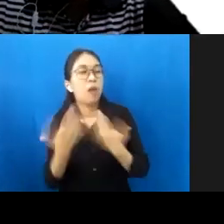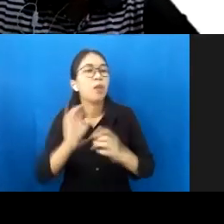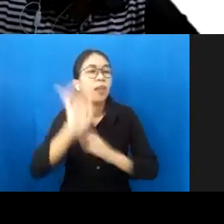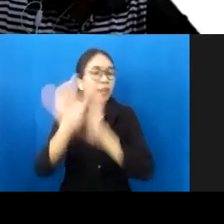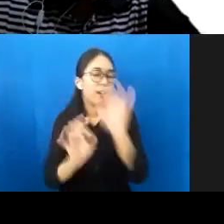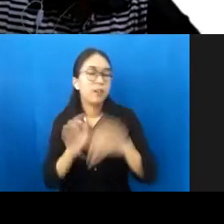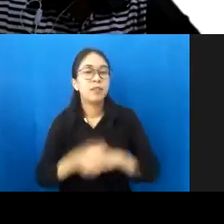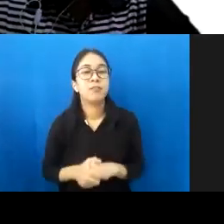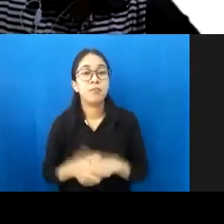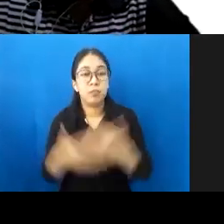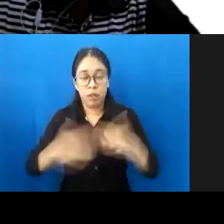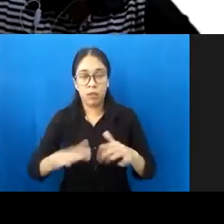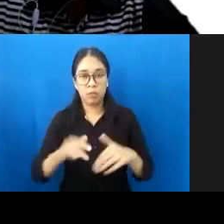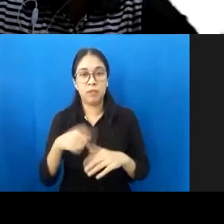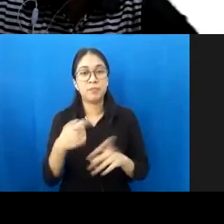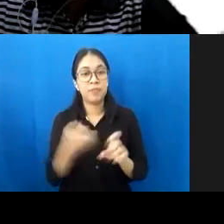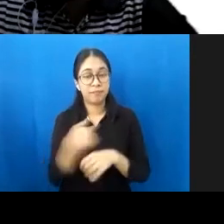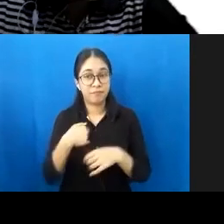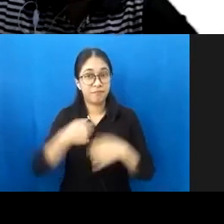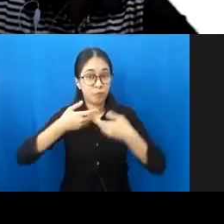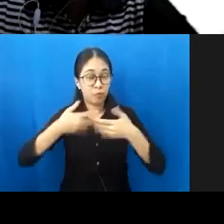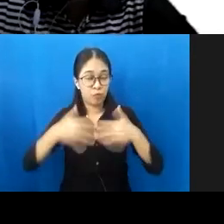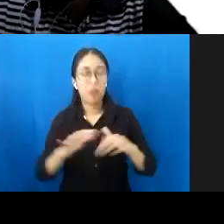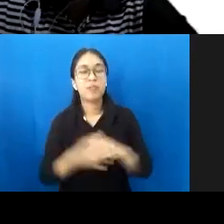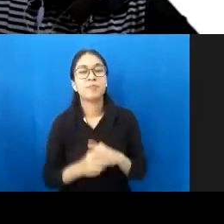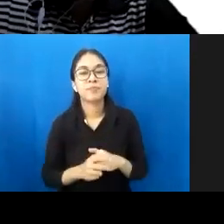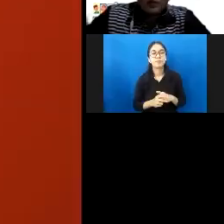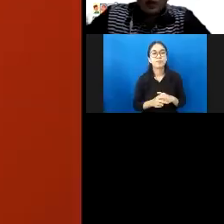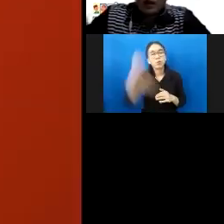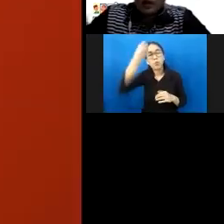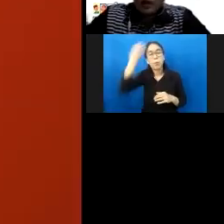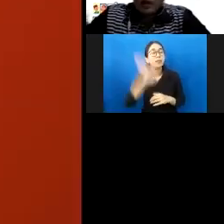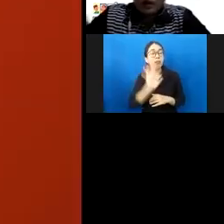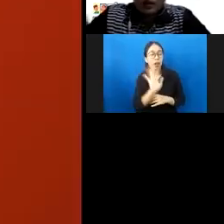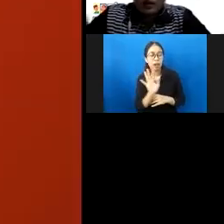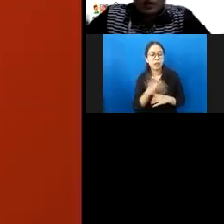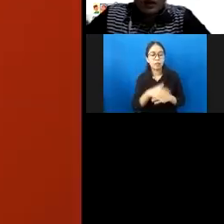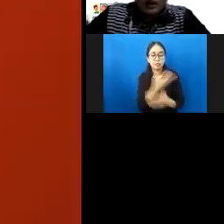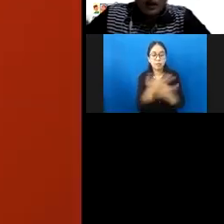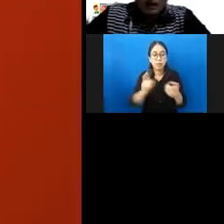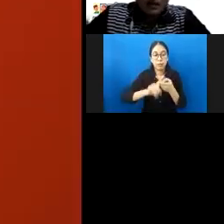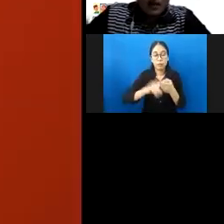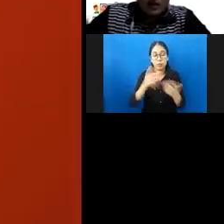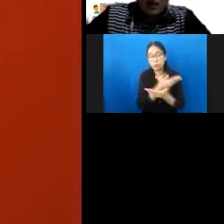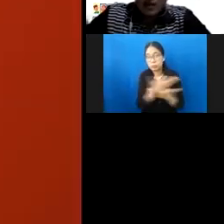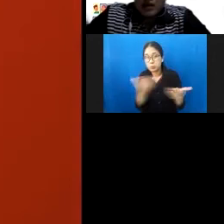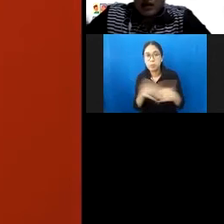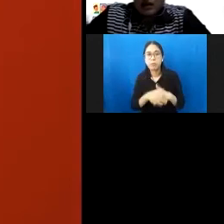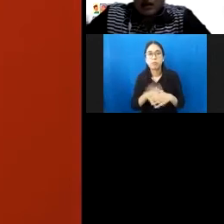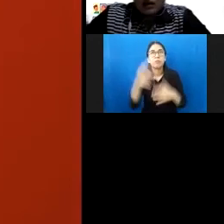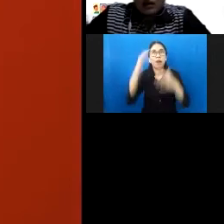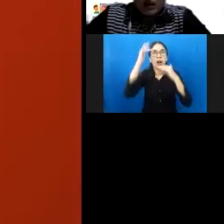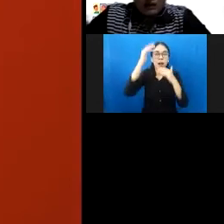Baik, sekian pemaparan dari saya. Jangan lupa rekan-rekan semua, saya harapkan kembali